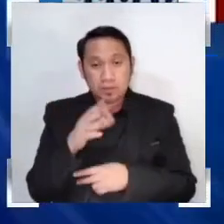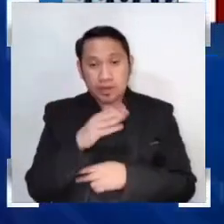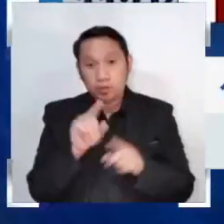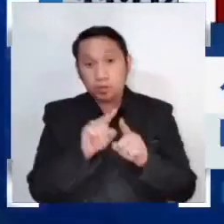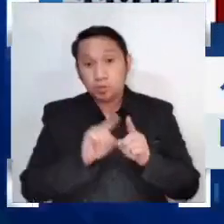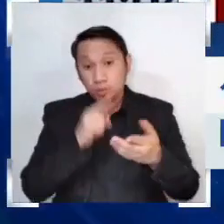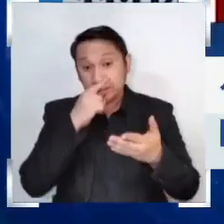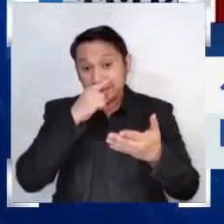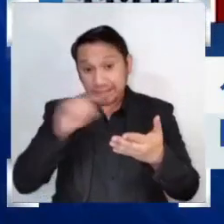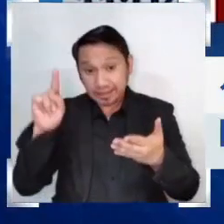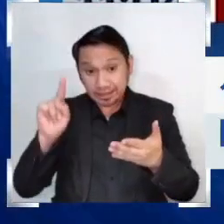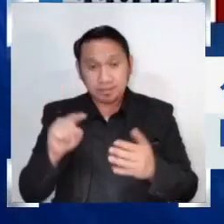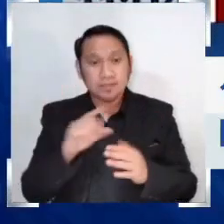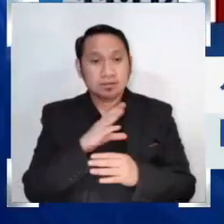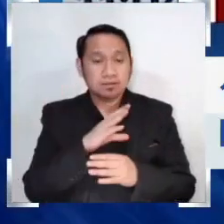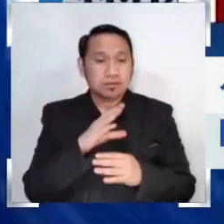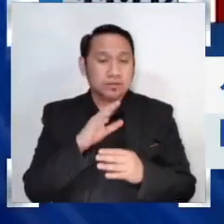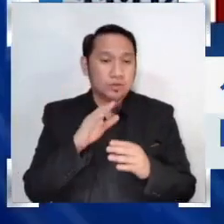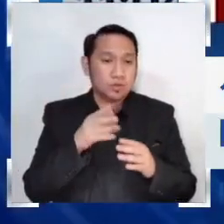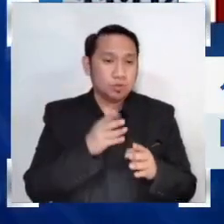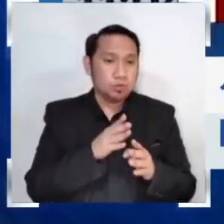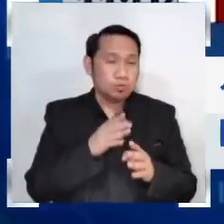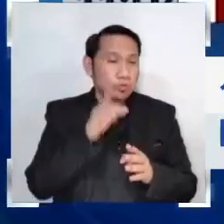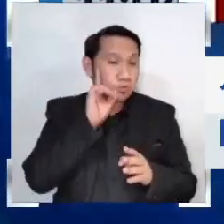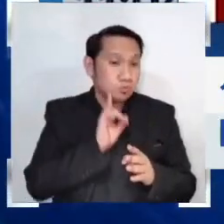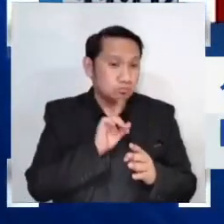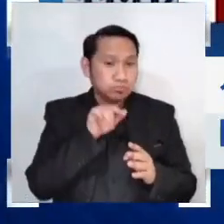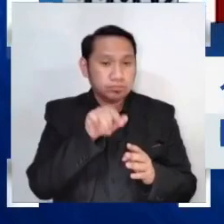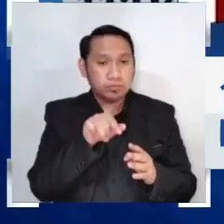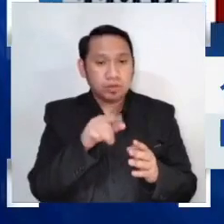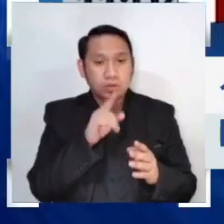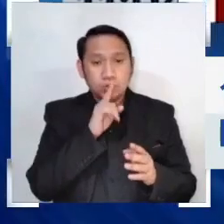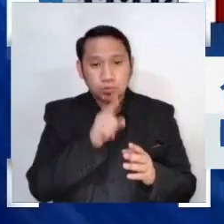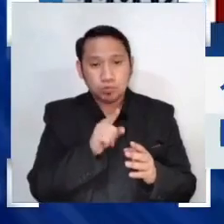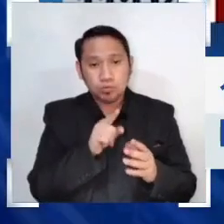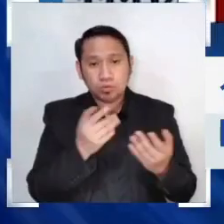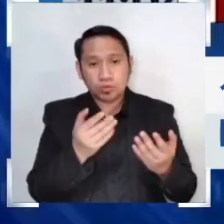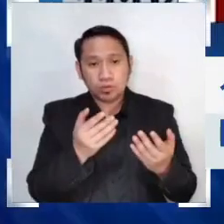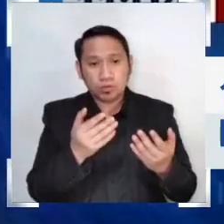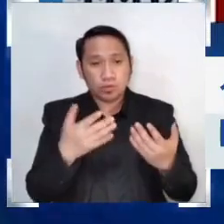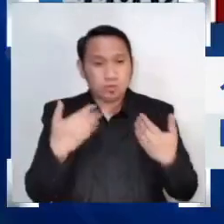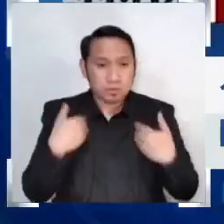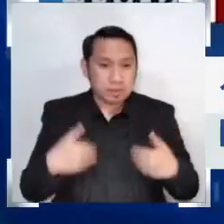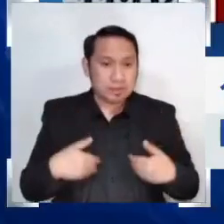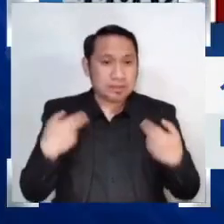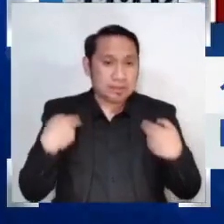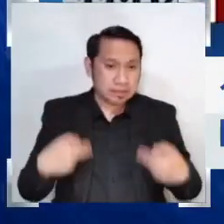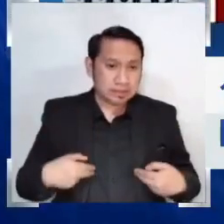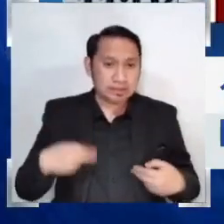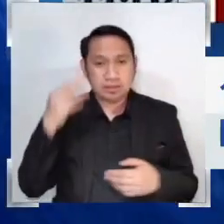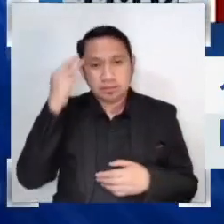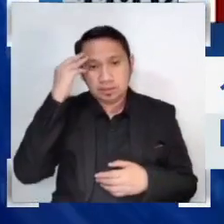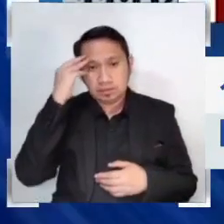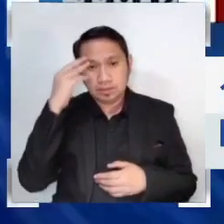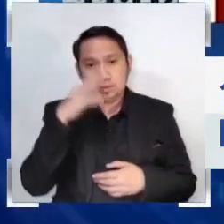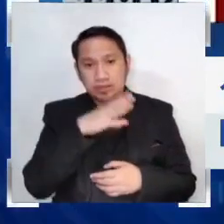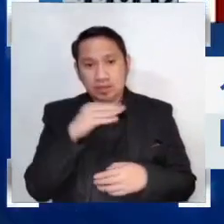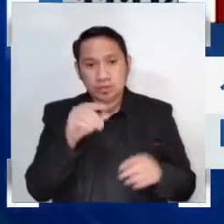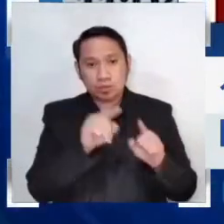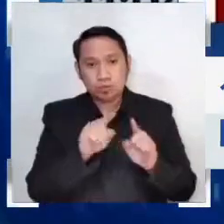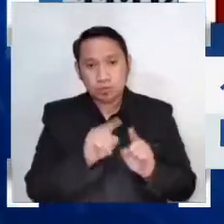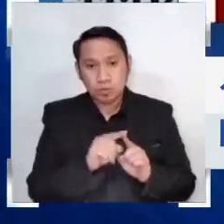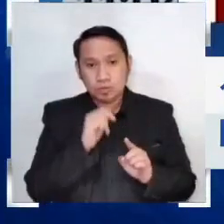yung kaayusan ng ating mga tsuper upang tiyakin na nasa tama po silang pangatawan, pag-iisip, at most importantly, hindi po sila under